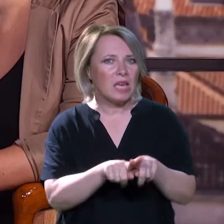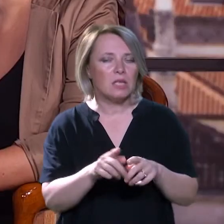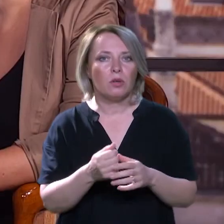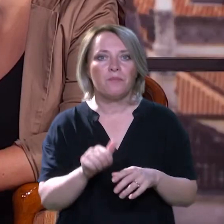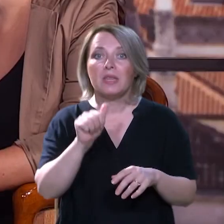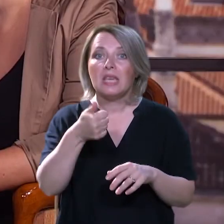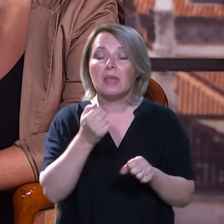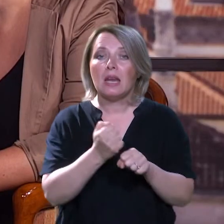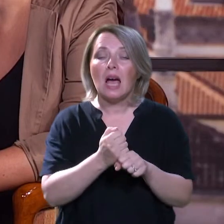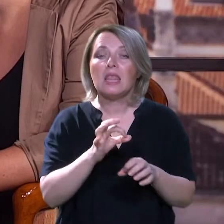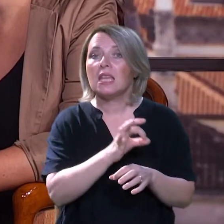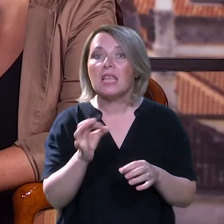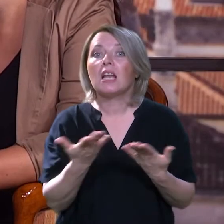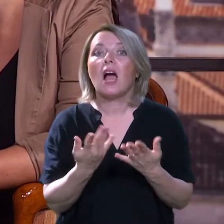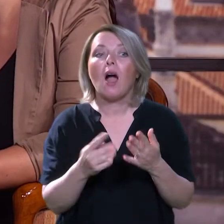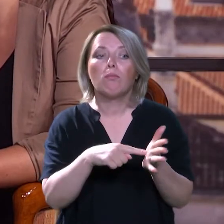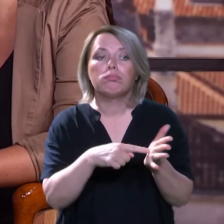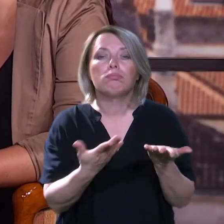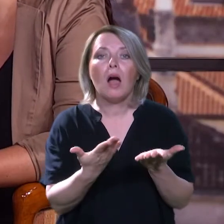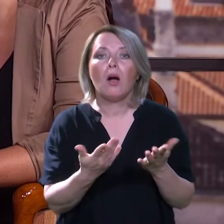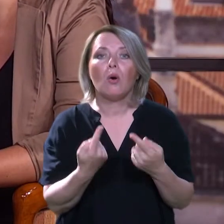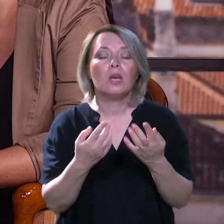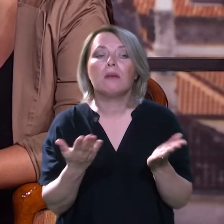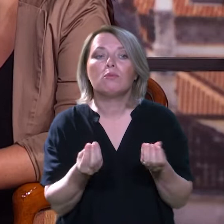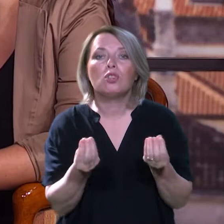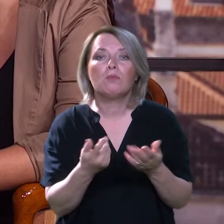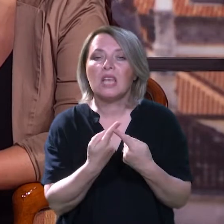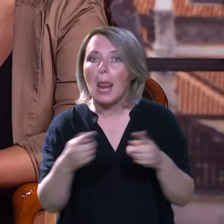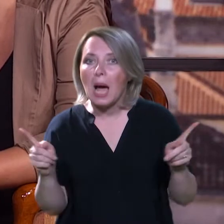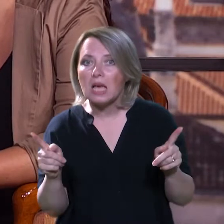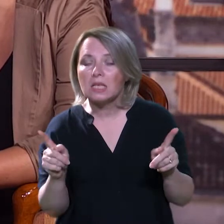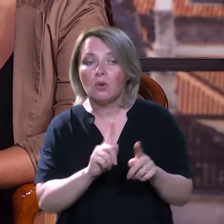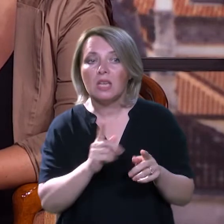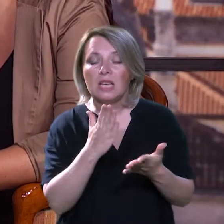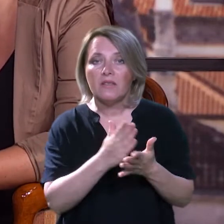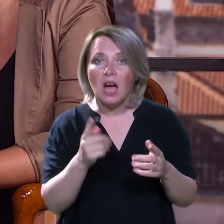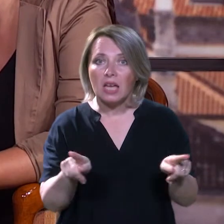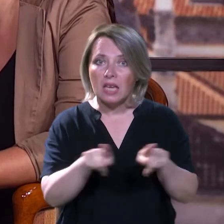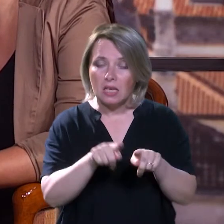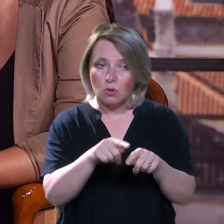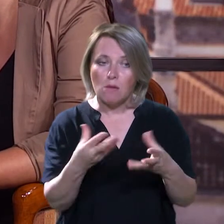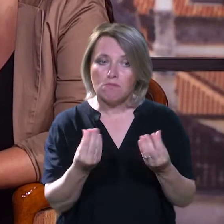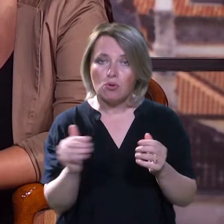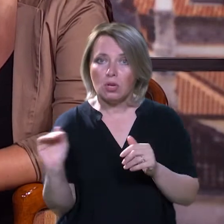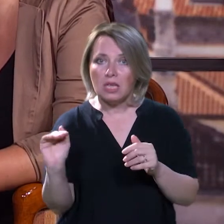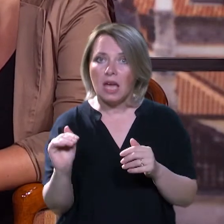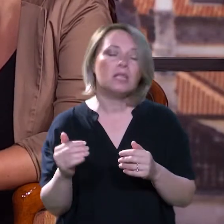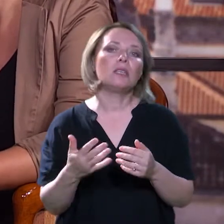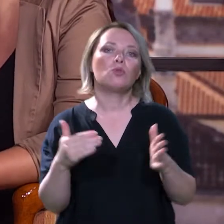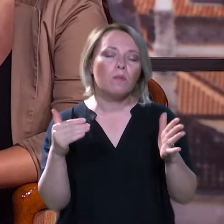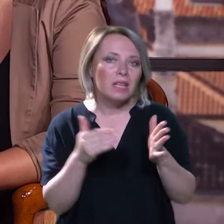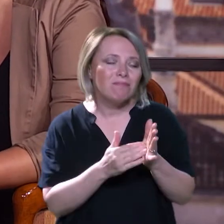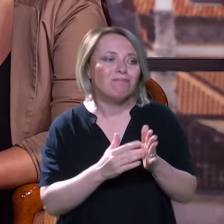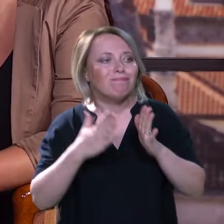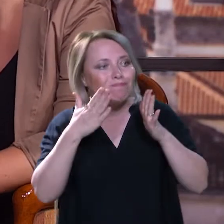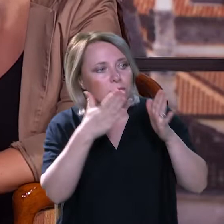Jedan radni dan, kako izgleda, zapravo sigurno se i razlikuje. Nije svaki isti i tu je i puno djece s kojima